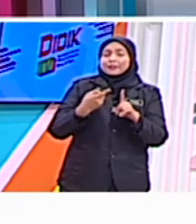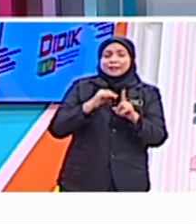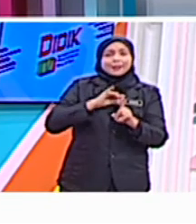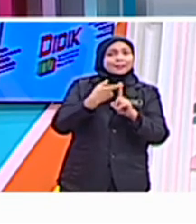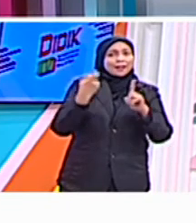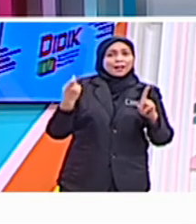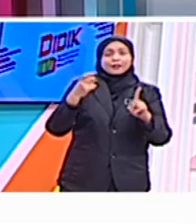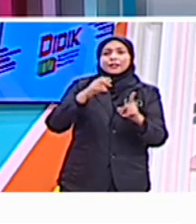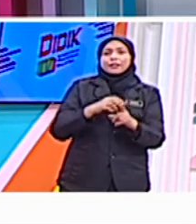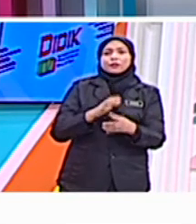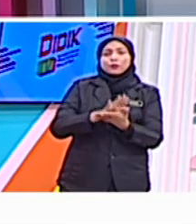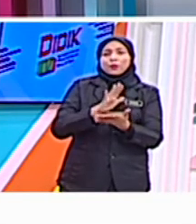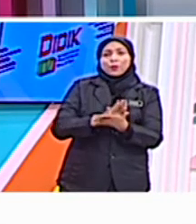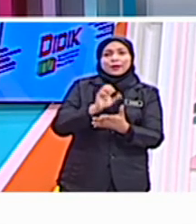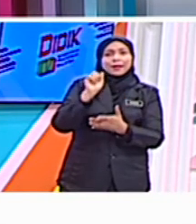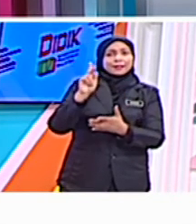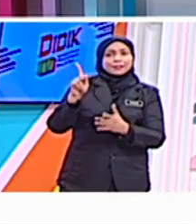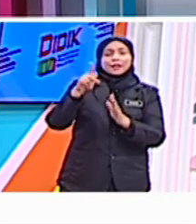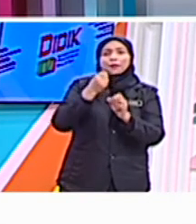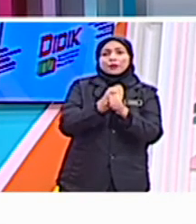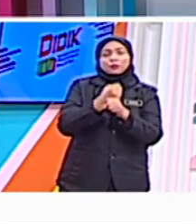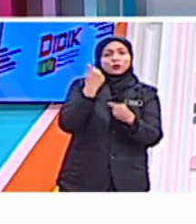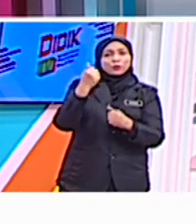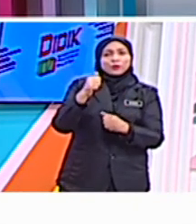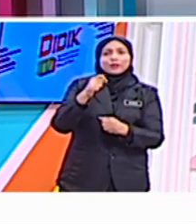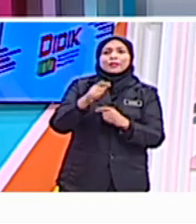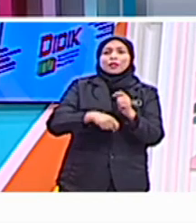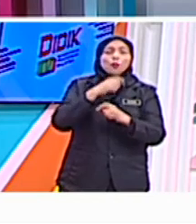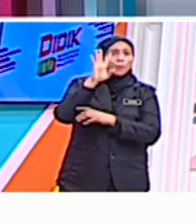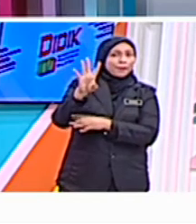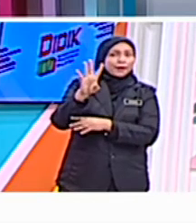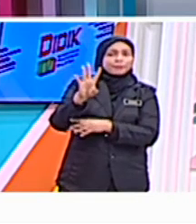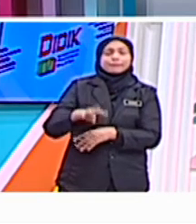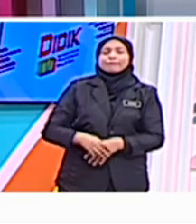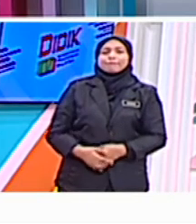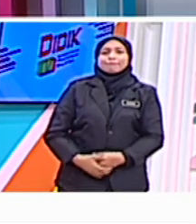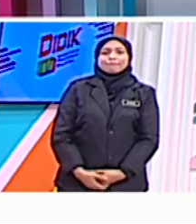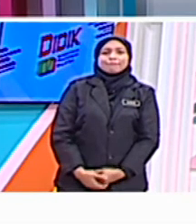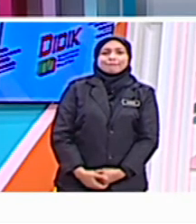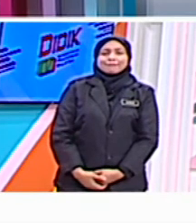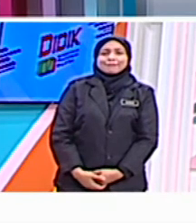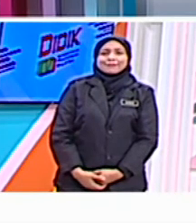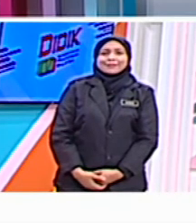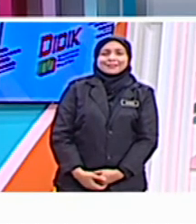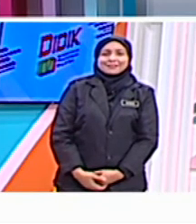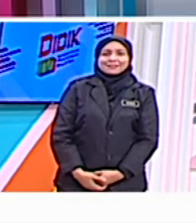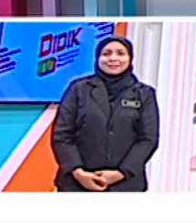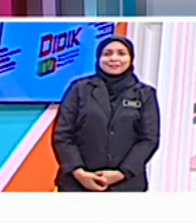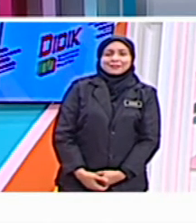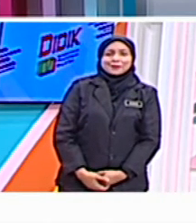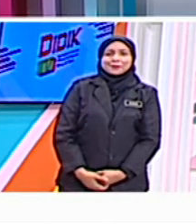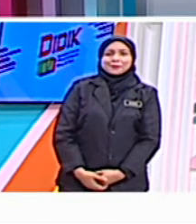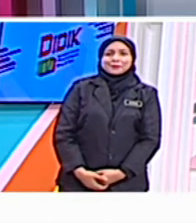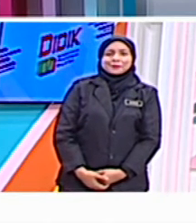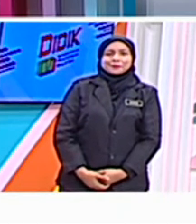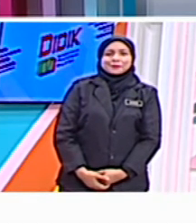Sekolah Kebangsaan Batu 10 Lekir. Saya murid tahun 4. Terima kasih adik Naura. Oh,